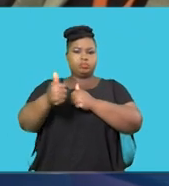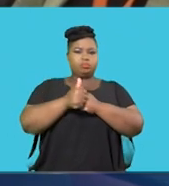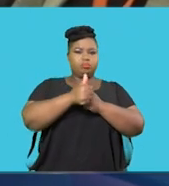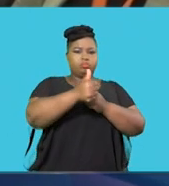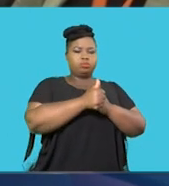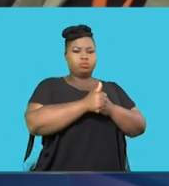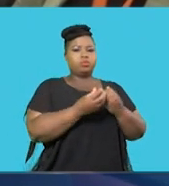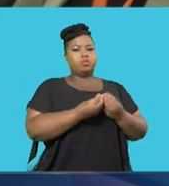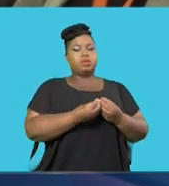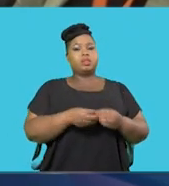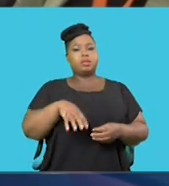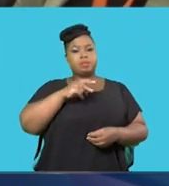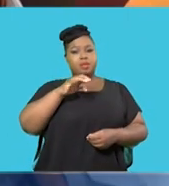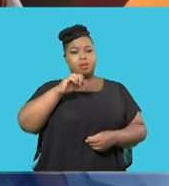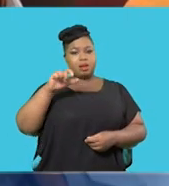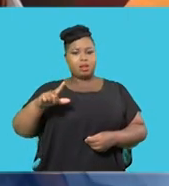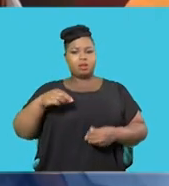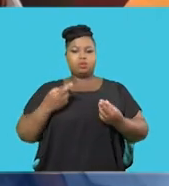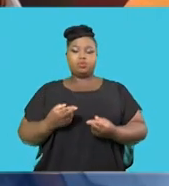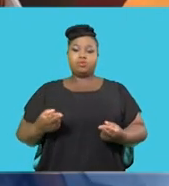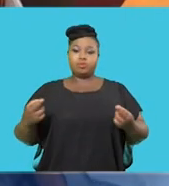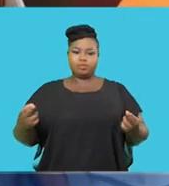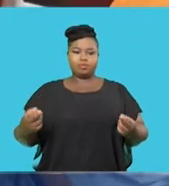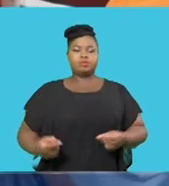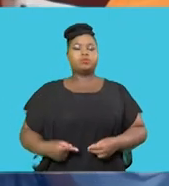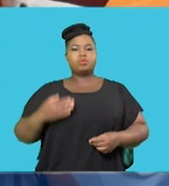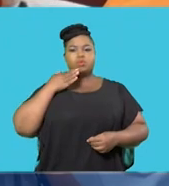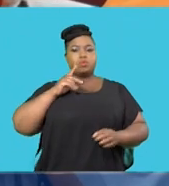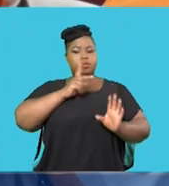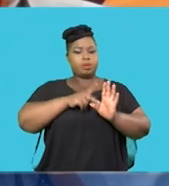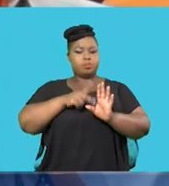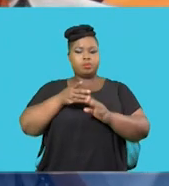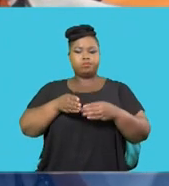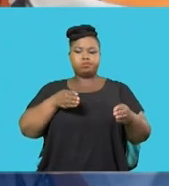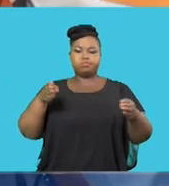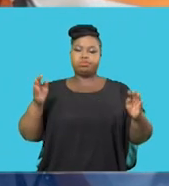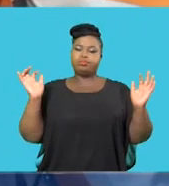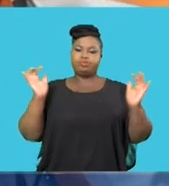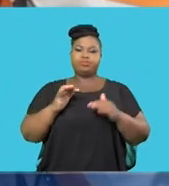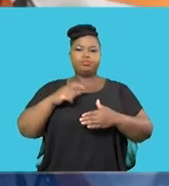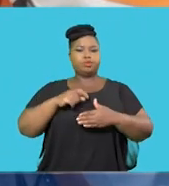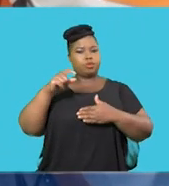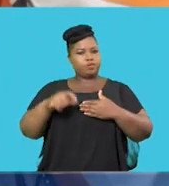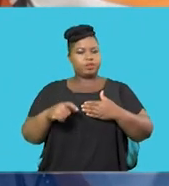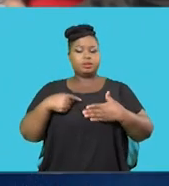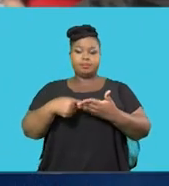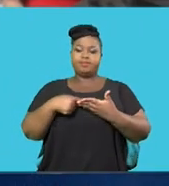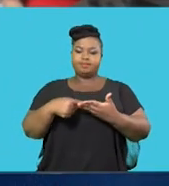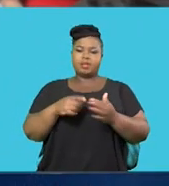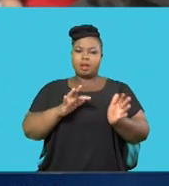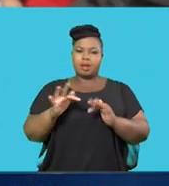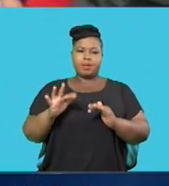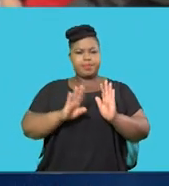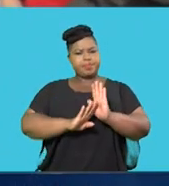nomnyango wezombuya phansi namandla kanye nezinye izinhlaka ezibambe iqhaza babambe umhlangano wokuthengitha ngezindlela